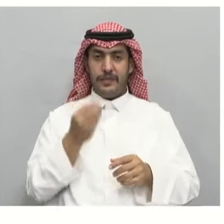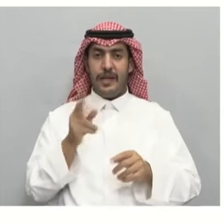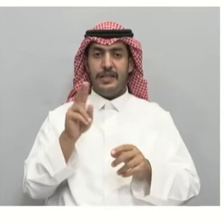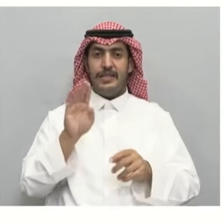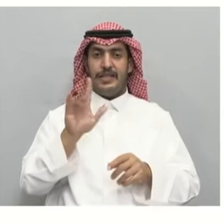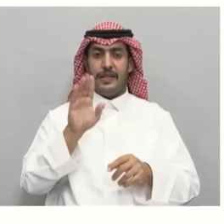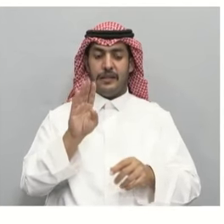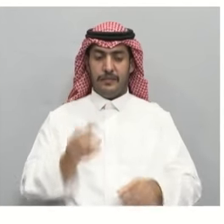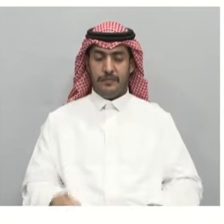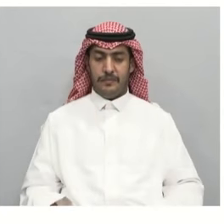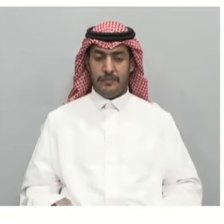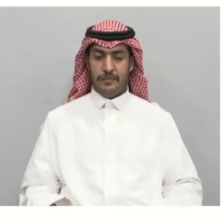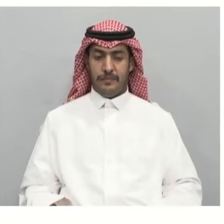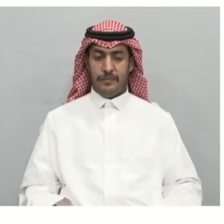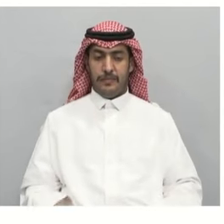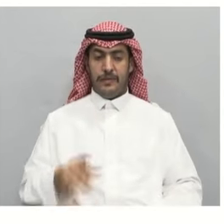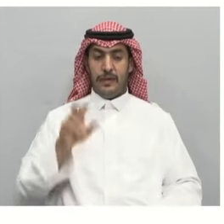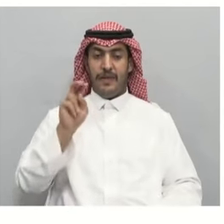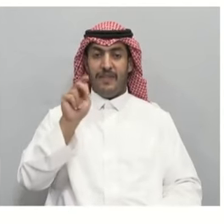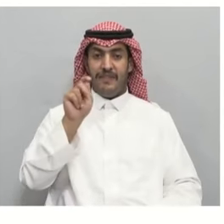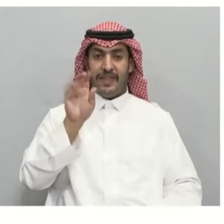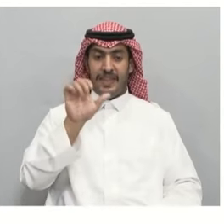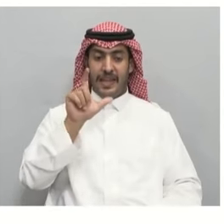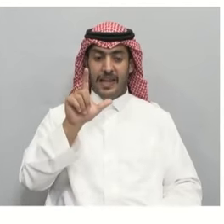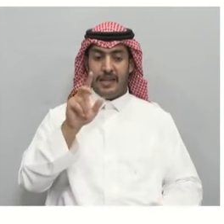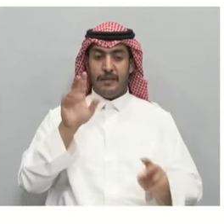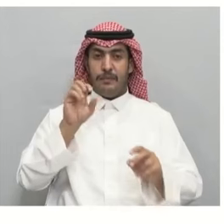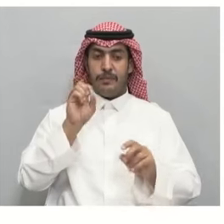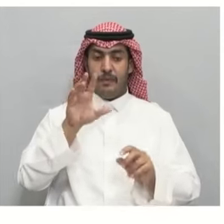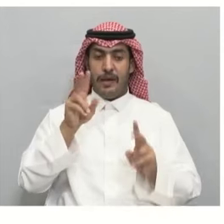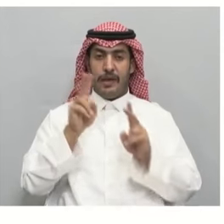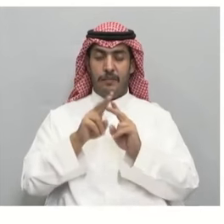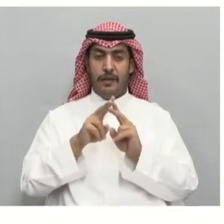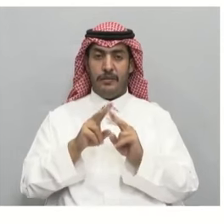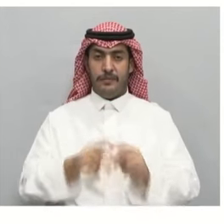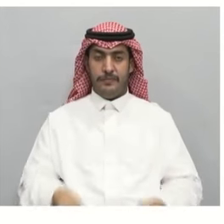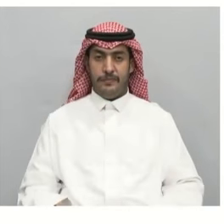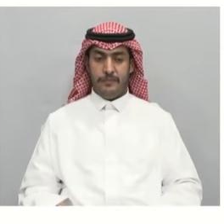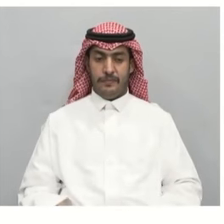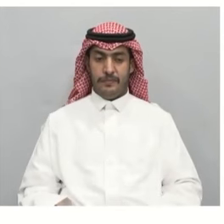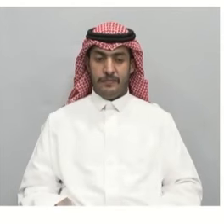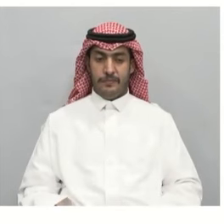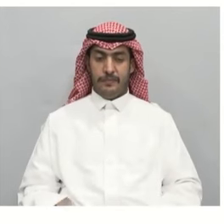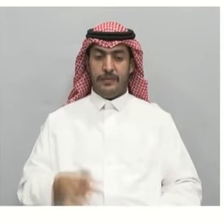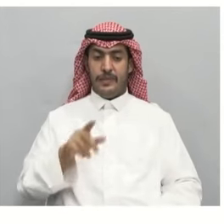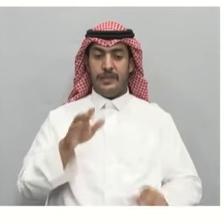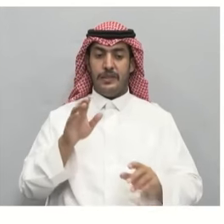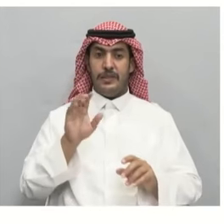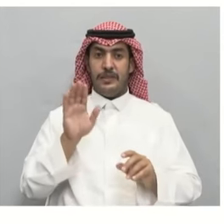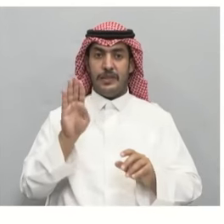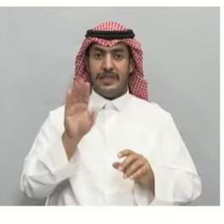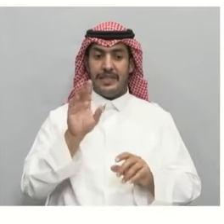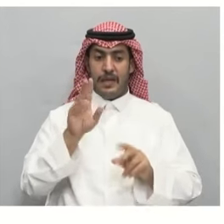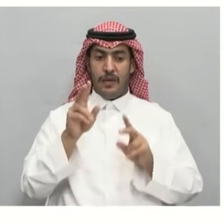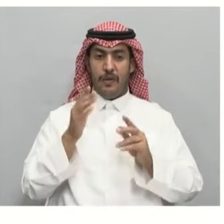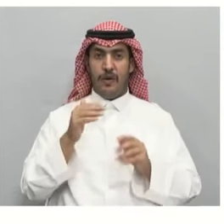السلك فتير المصباح الكهربائي فتير المصباح الكهربائي يكون سلك رفيع